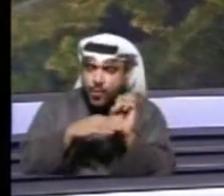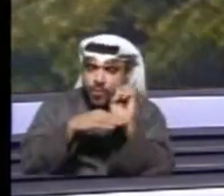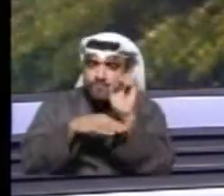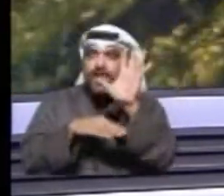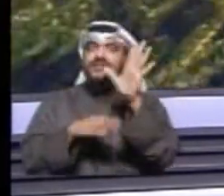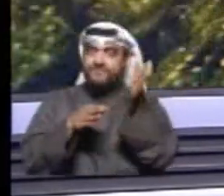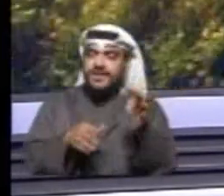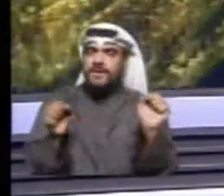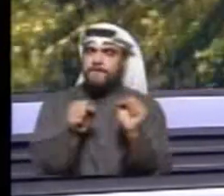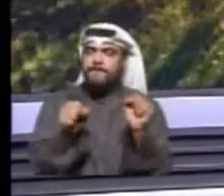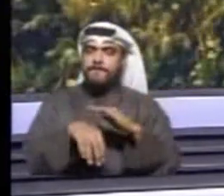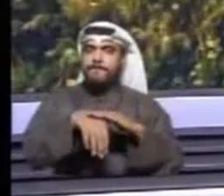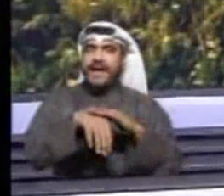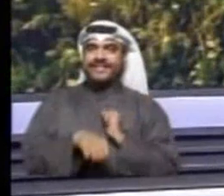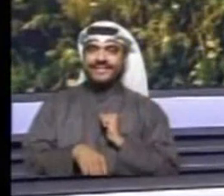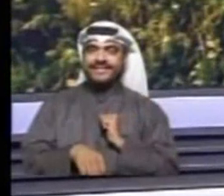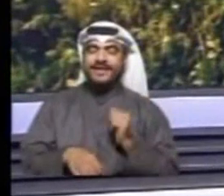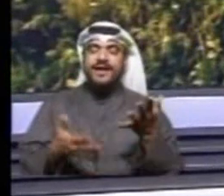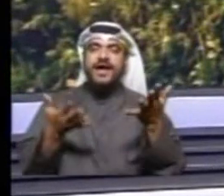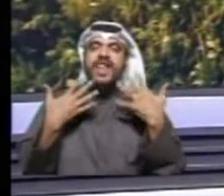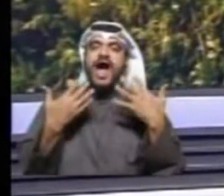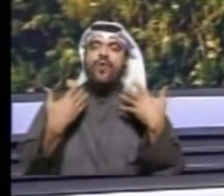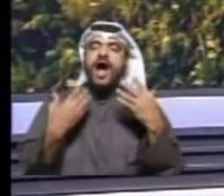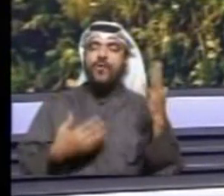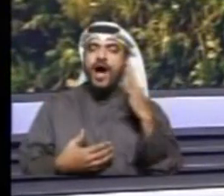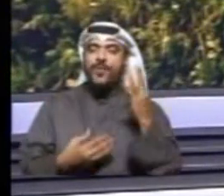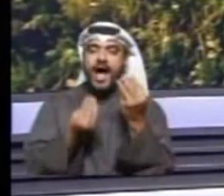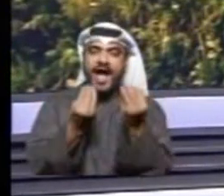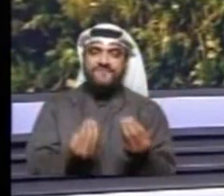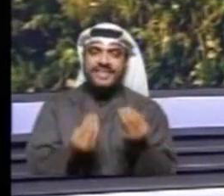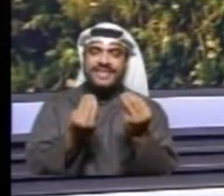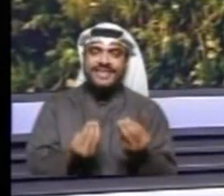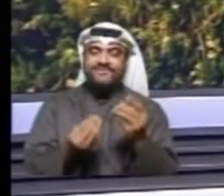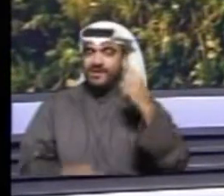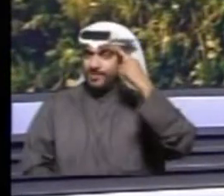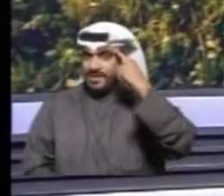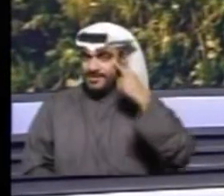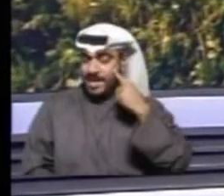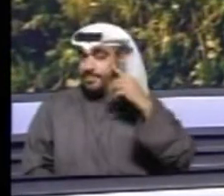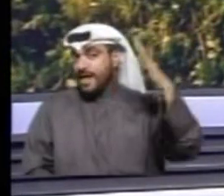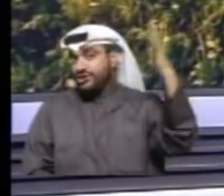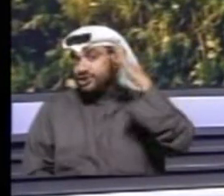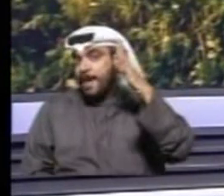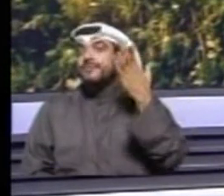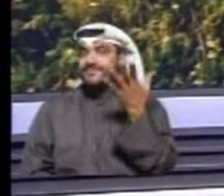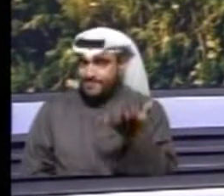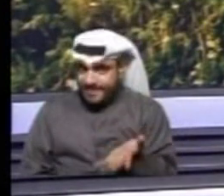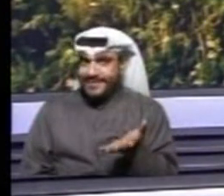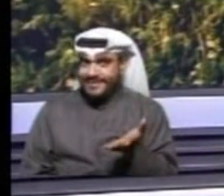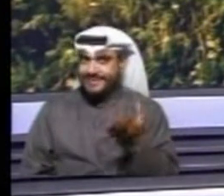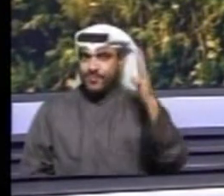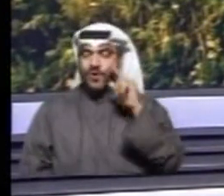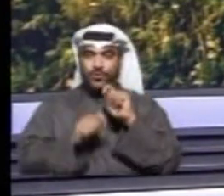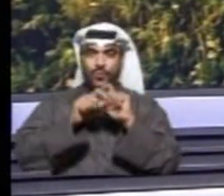ويانا لعدة أيام. الرياح شرقية إلى متقلبة الاتجاه في يوم السبت، أجواء مشمسة في معظم الوقت مع فرص أيضا